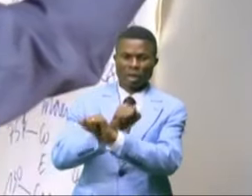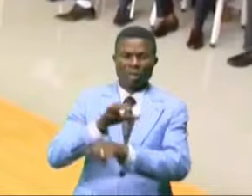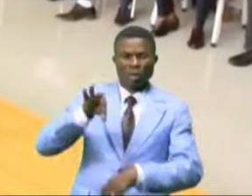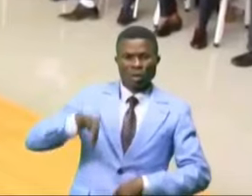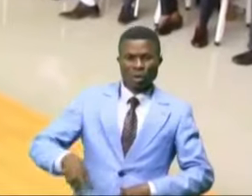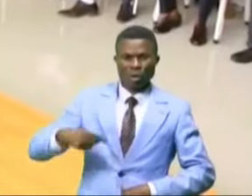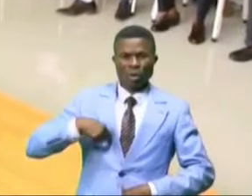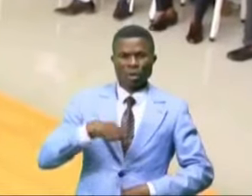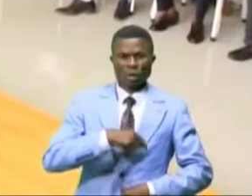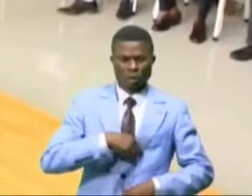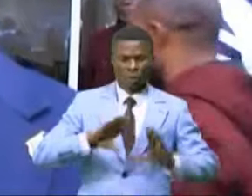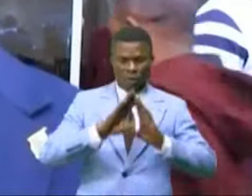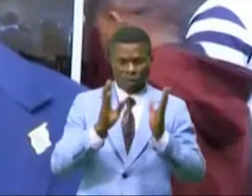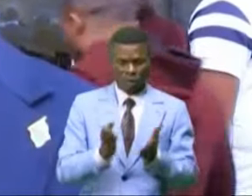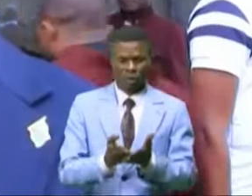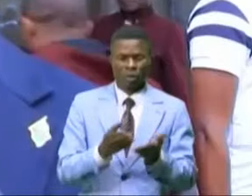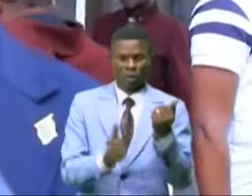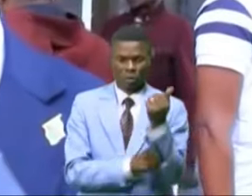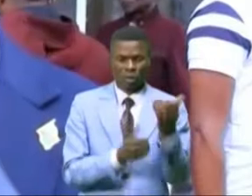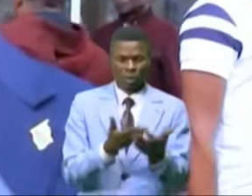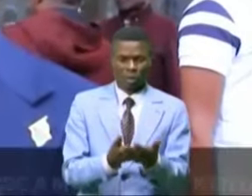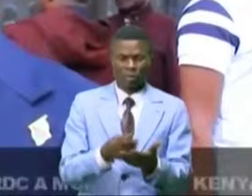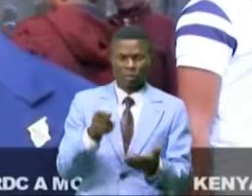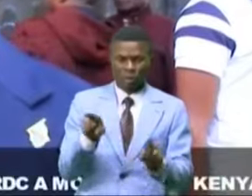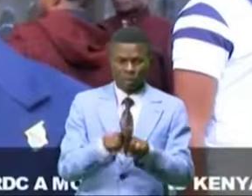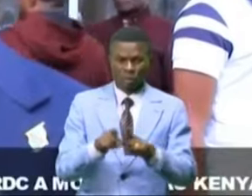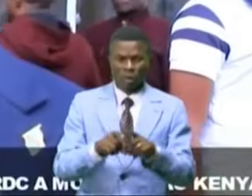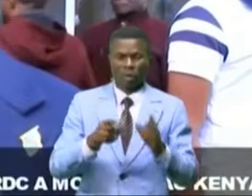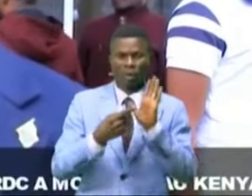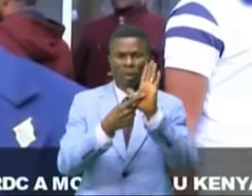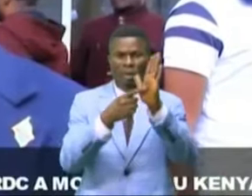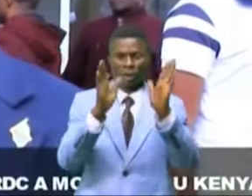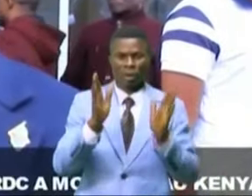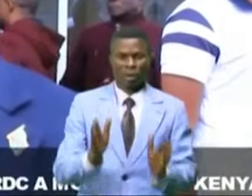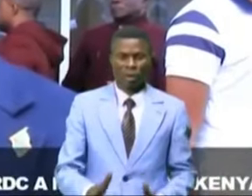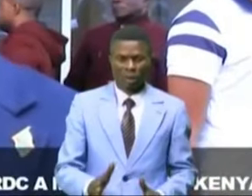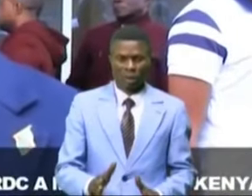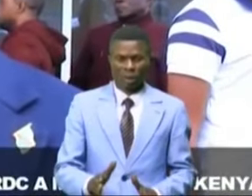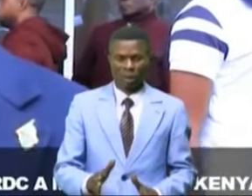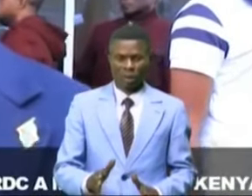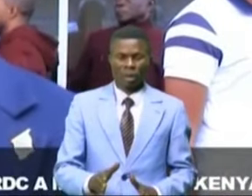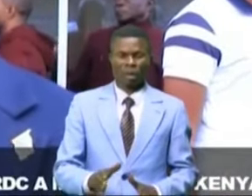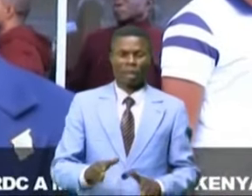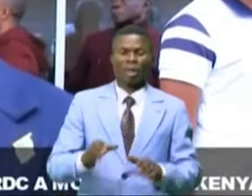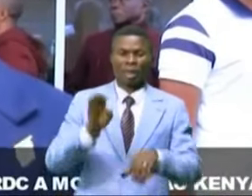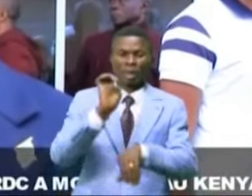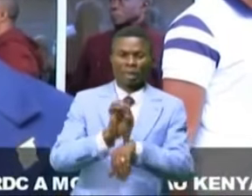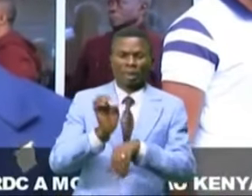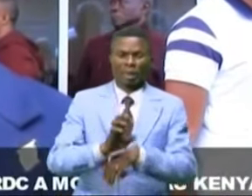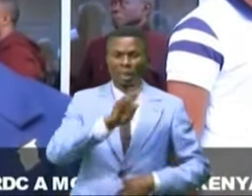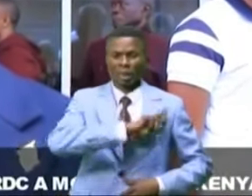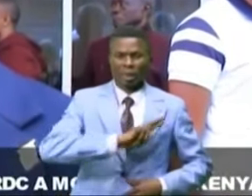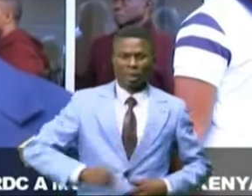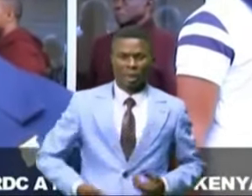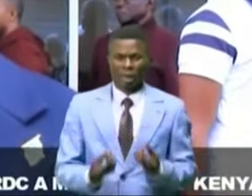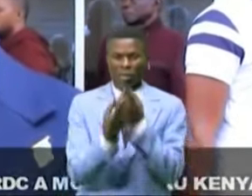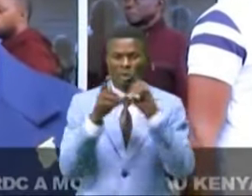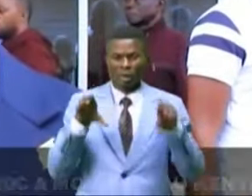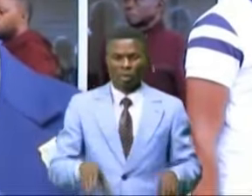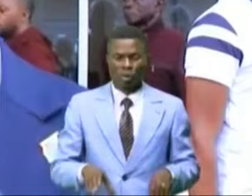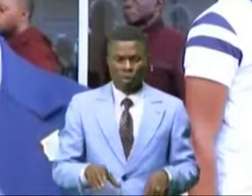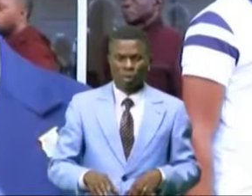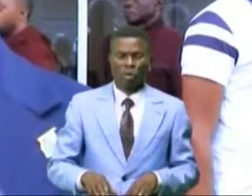intérêts, a-t-il indiqué. Attaque consul, donc attaque représentant du consulat de la République démocratique du Congo à